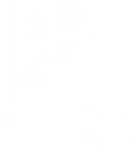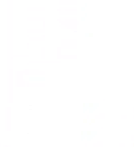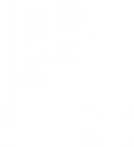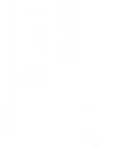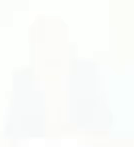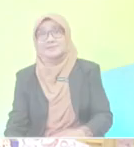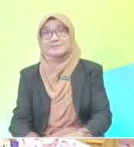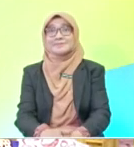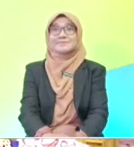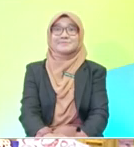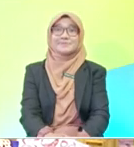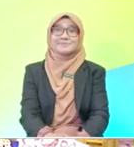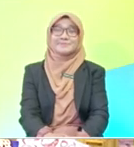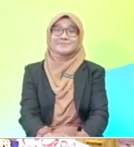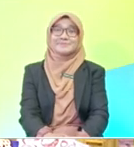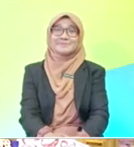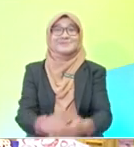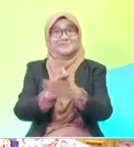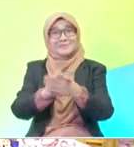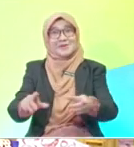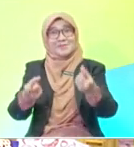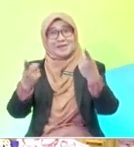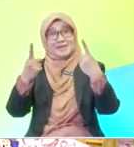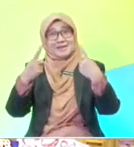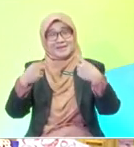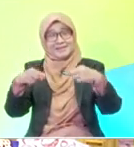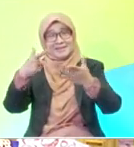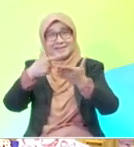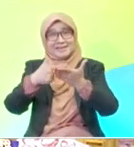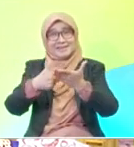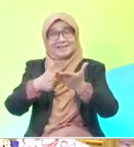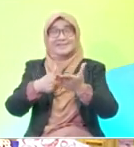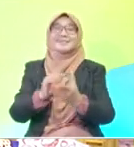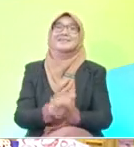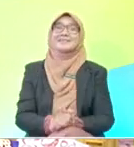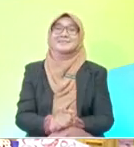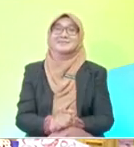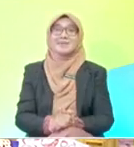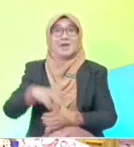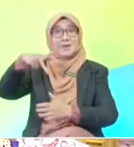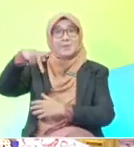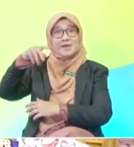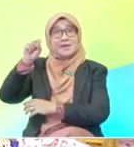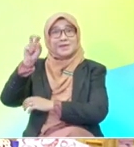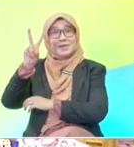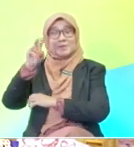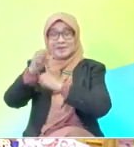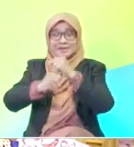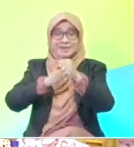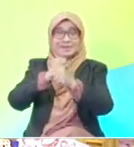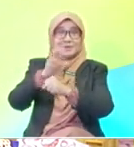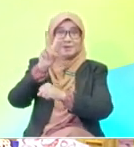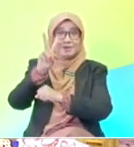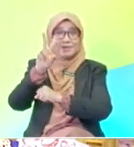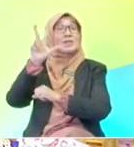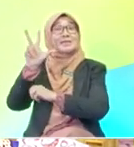KPM. Selamat kembali menonton Didik TV KPM dalam Pendidikan Seni Visual tahun 3 bersama dengan Abang Fizi dan juga Cikgu